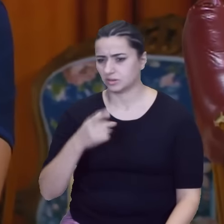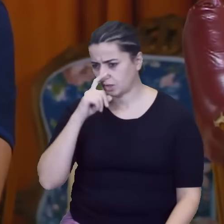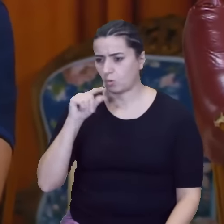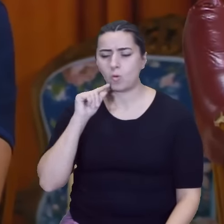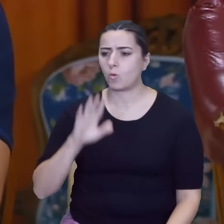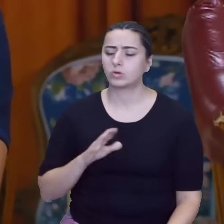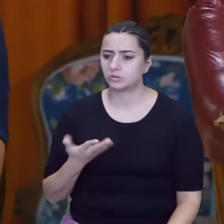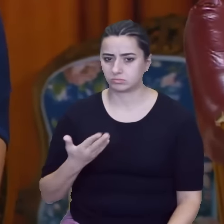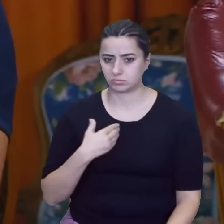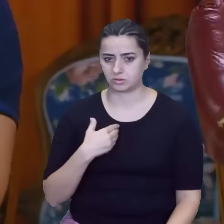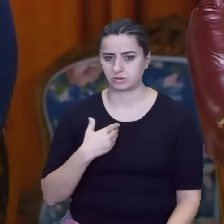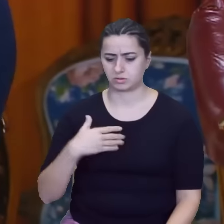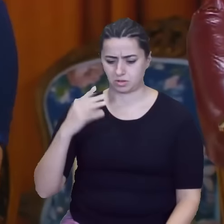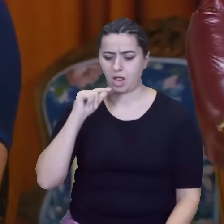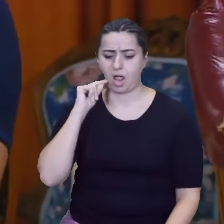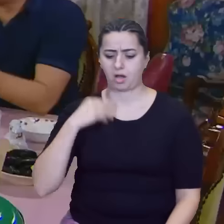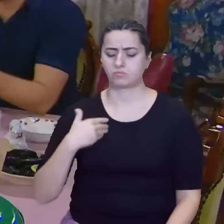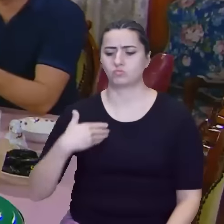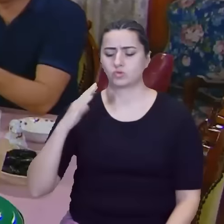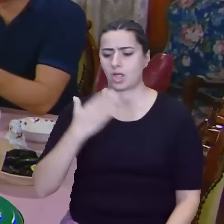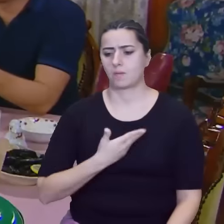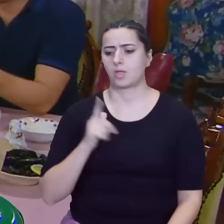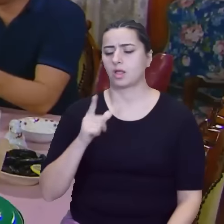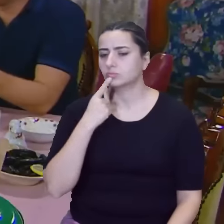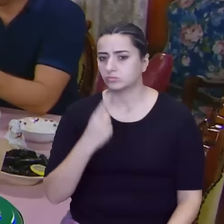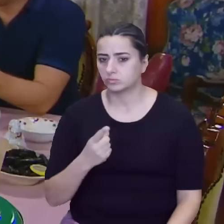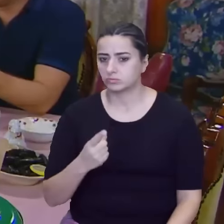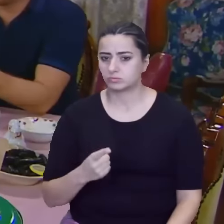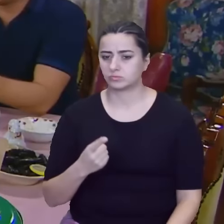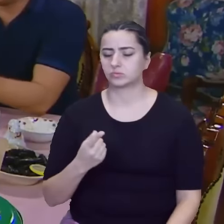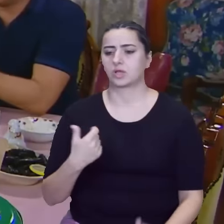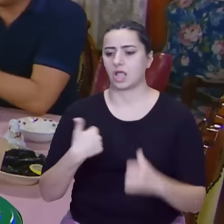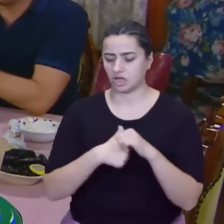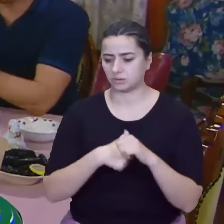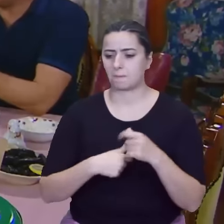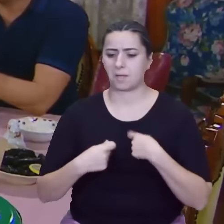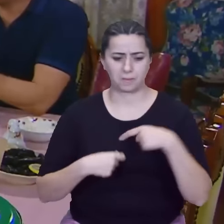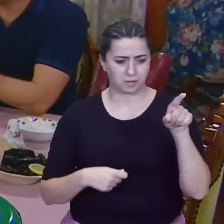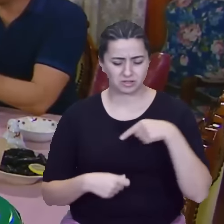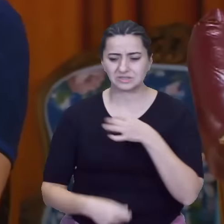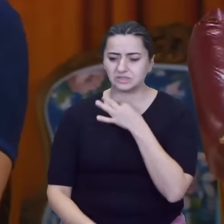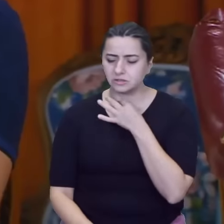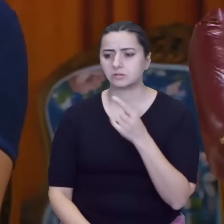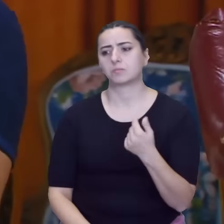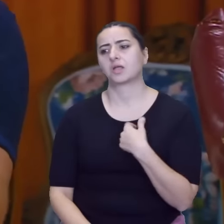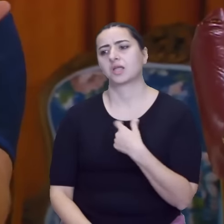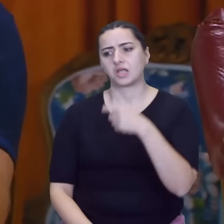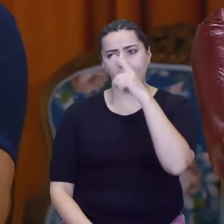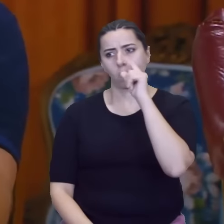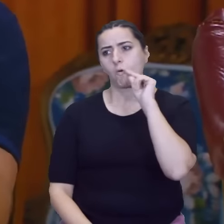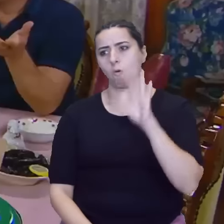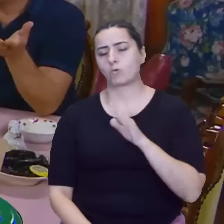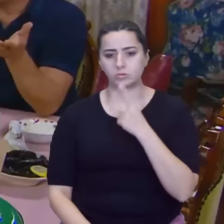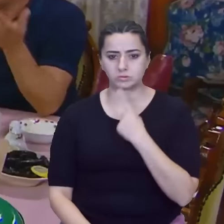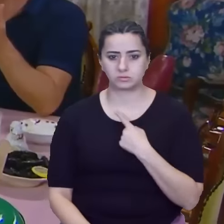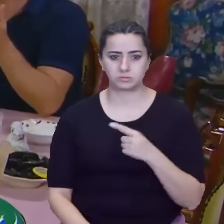prenses? Ben burada sana en erkek halimle ekmeğe ihtiyacım var diyorum. Çıkmış. Eşim olarak bakkala gidip gelmeni rica ediyorum. Sen burada bana prenses diyorsun